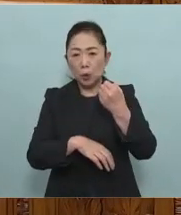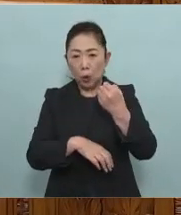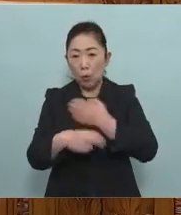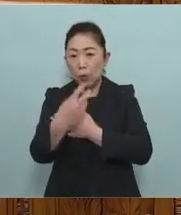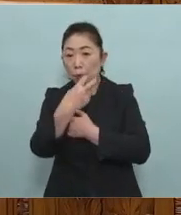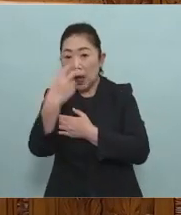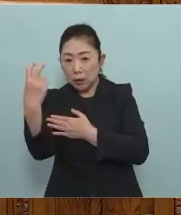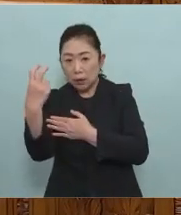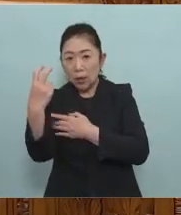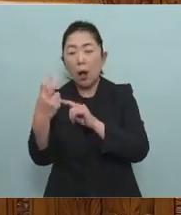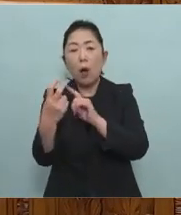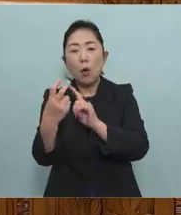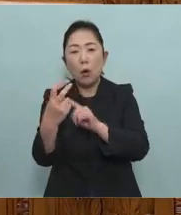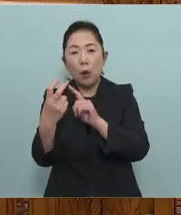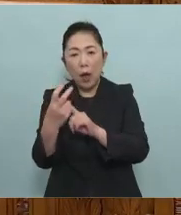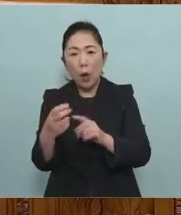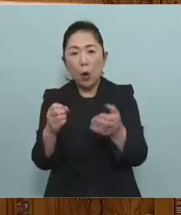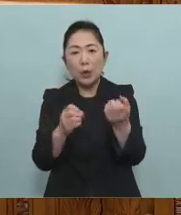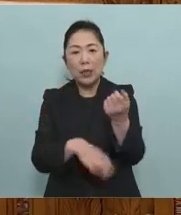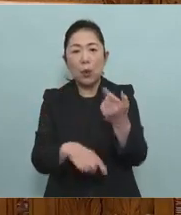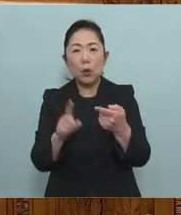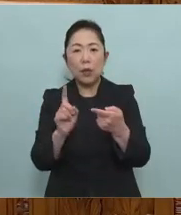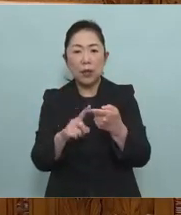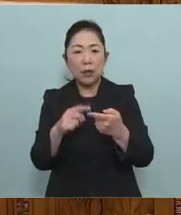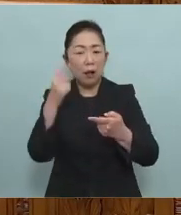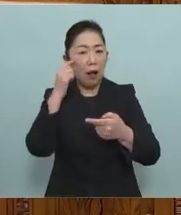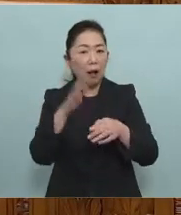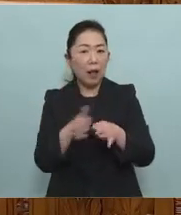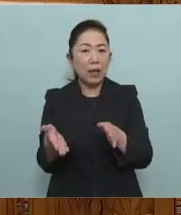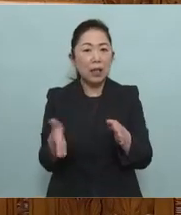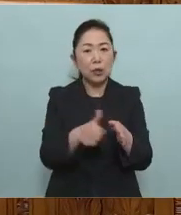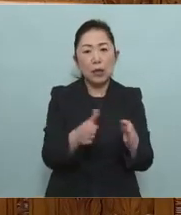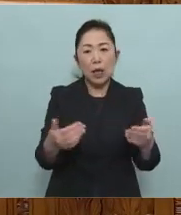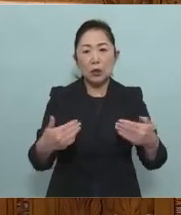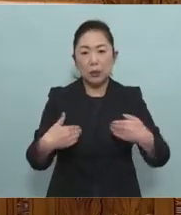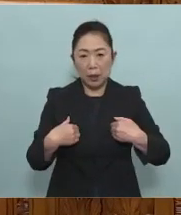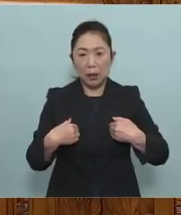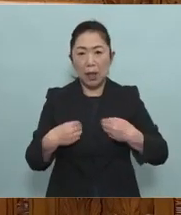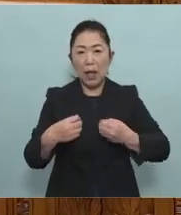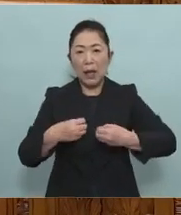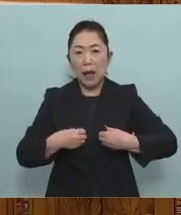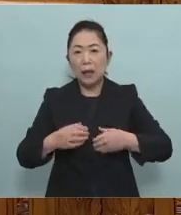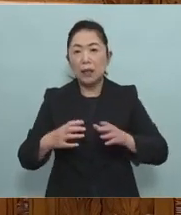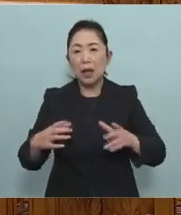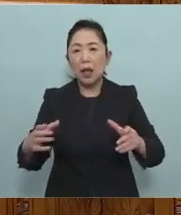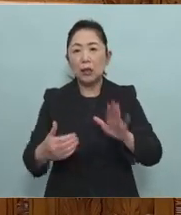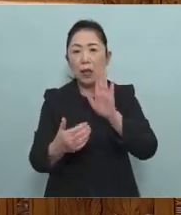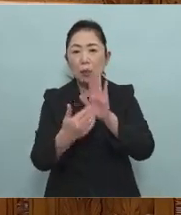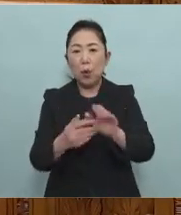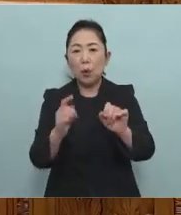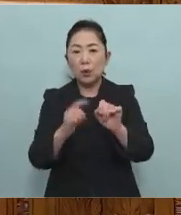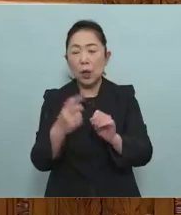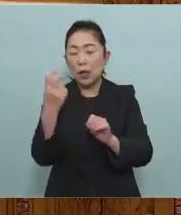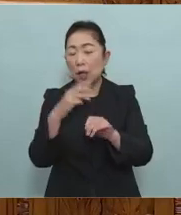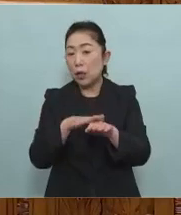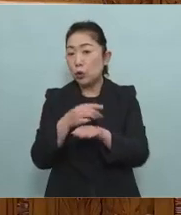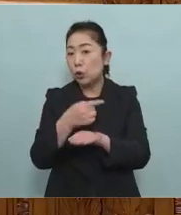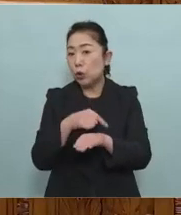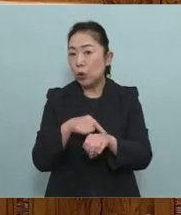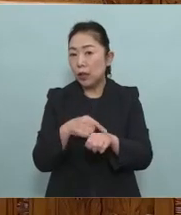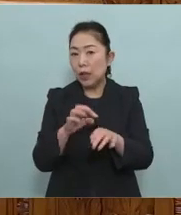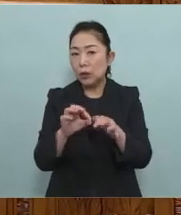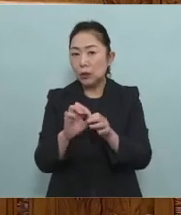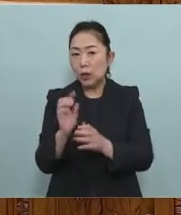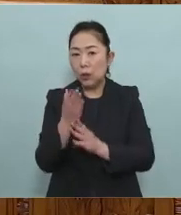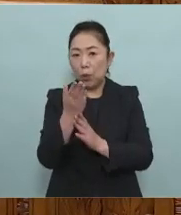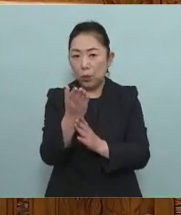策の基本に据えるべきであると考えますが、感染症の拡大防止のための検査の重要性について、総理のお考えを